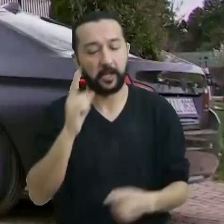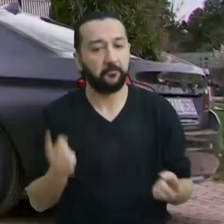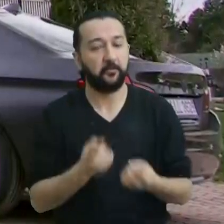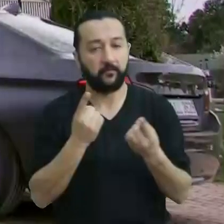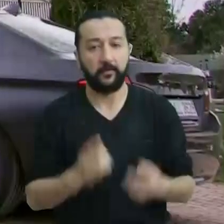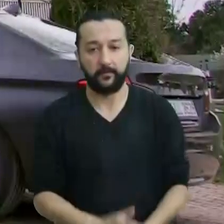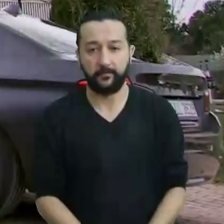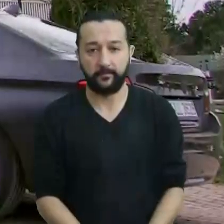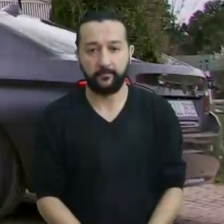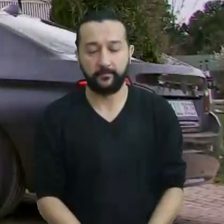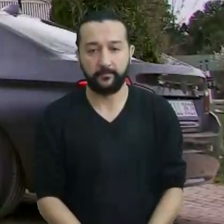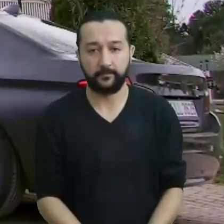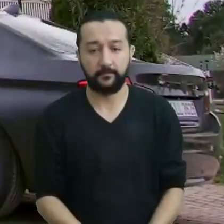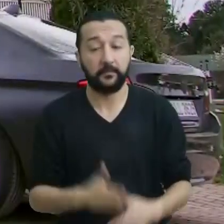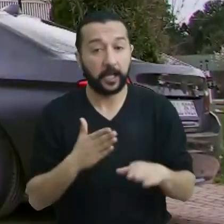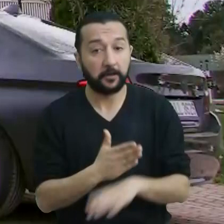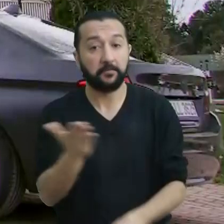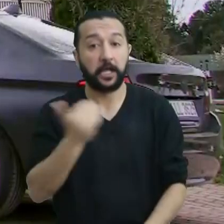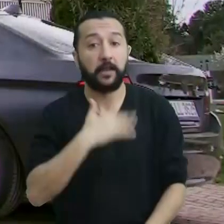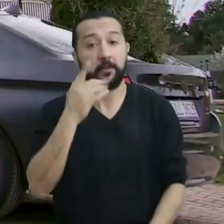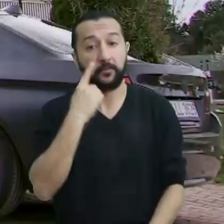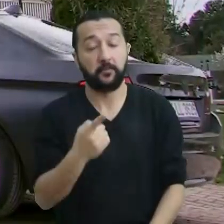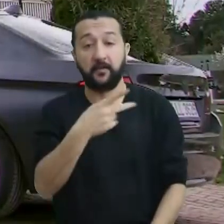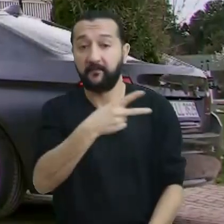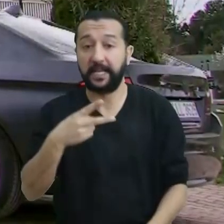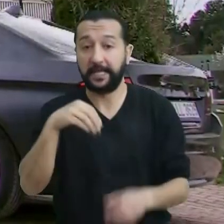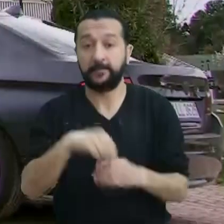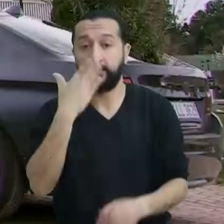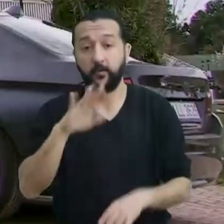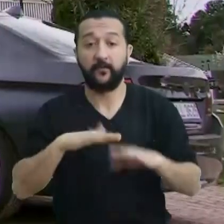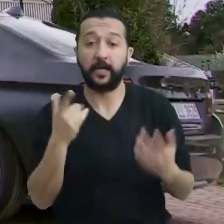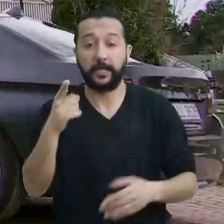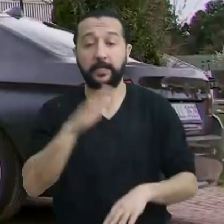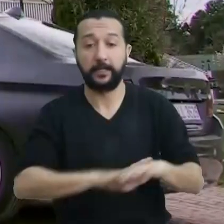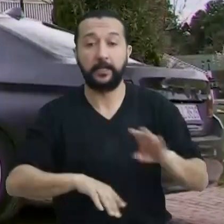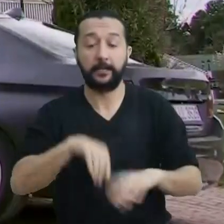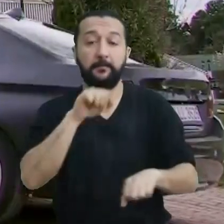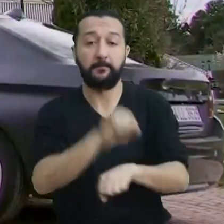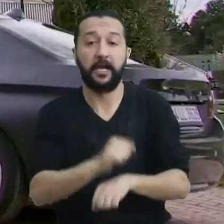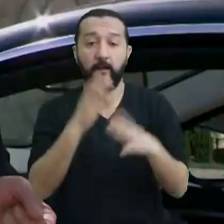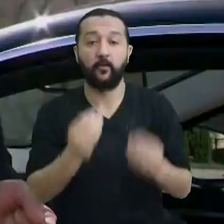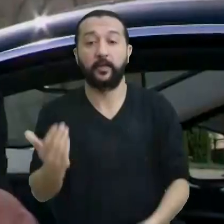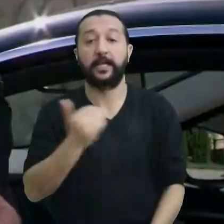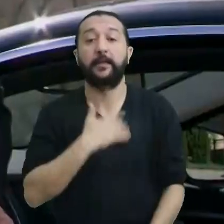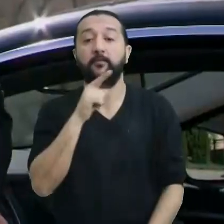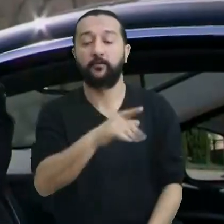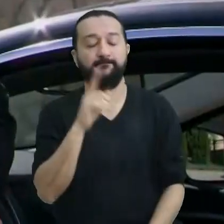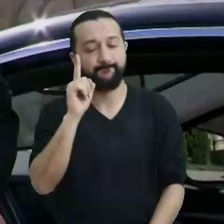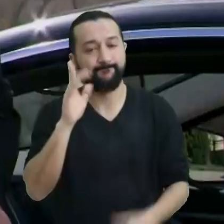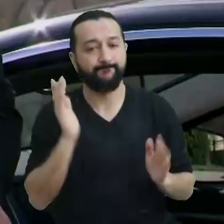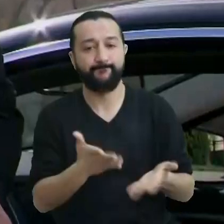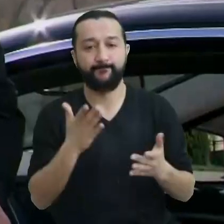Allah. Ha, buraya gelmediğine göre ya villada yok ya da eli kolu bağlı gelemiyor bu adam ya. Hay Allah